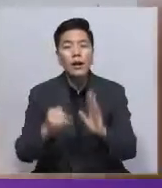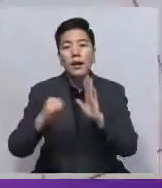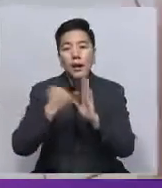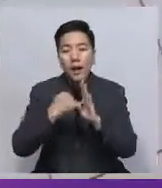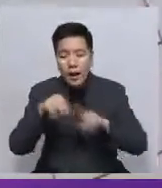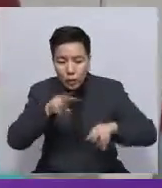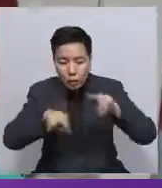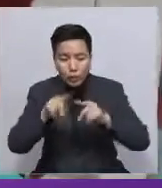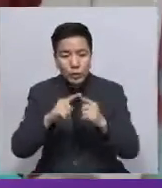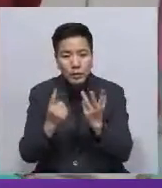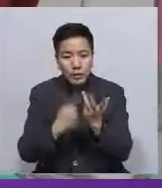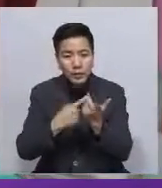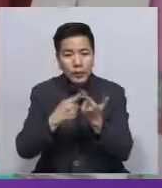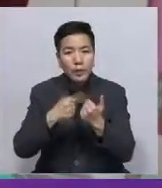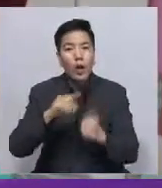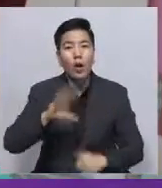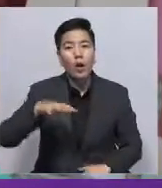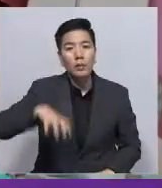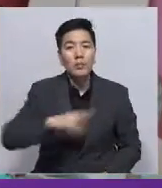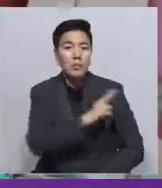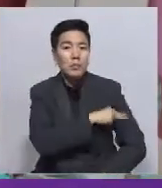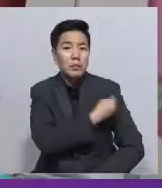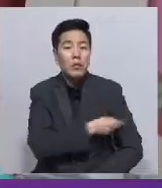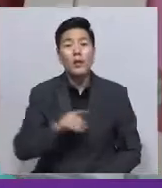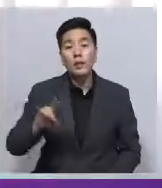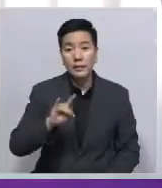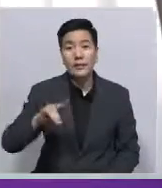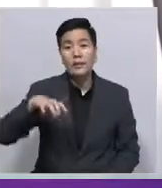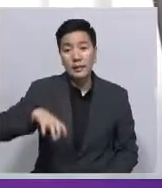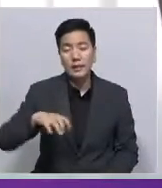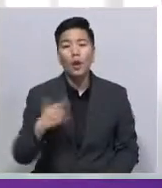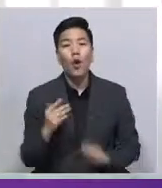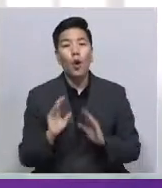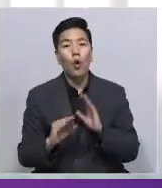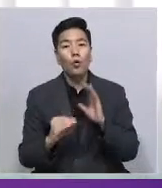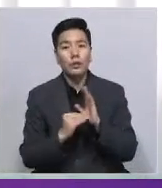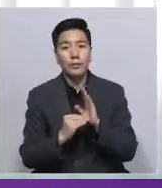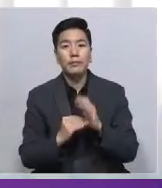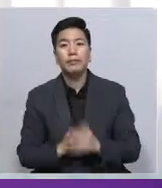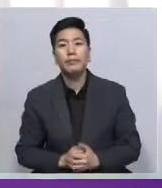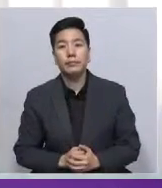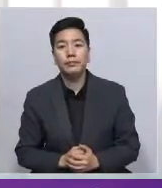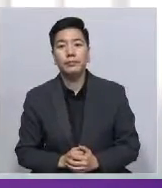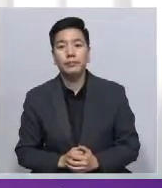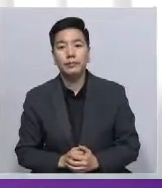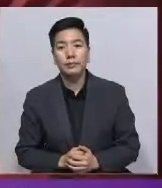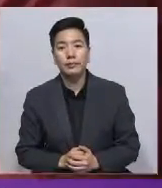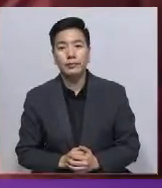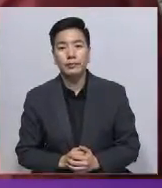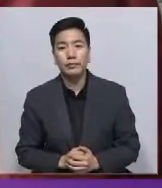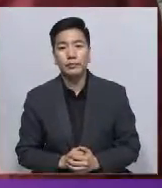ง่ายต่อการสำรวจของสำนักงานสัตวแพทย์สาธารณสุขสำนักอนามัยกรุงเทพมหานครครับ